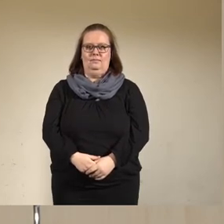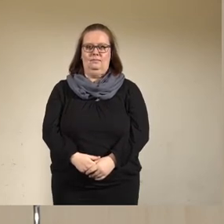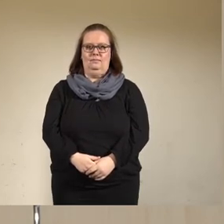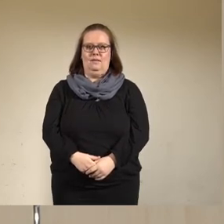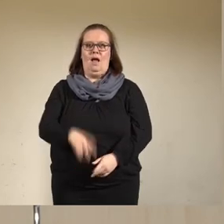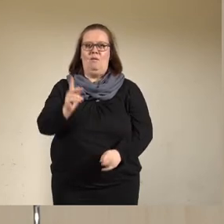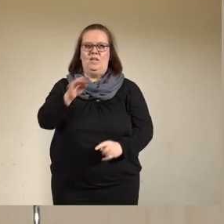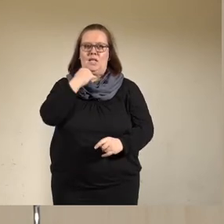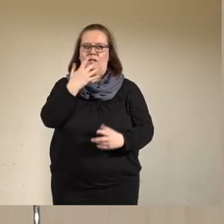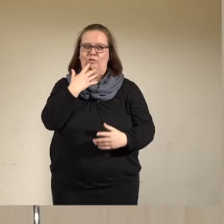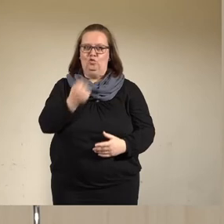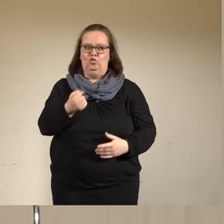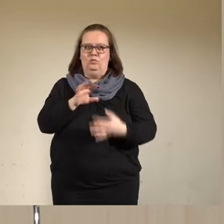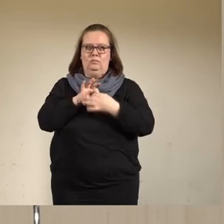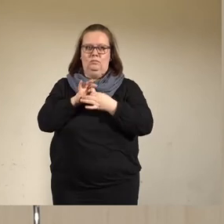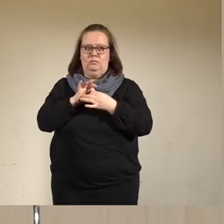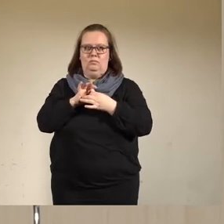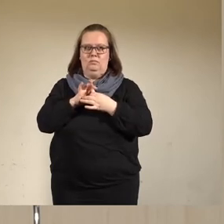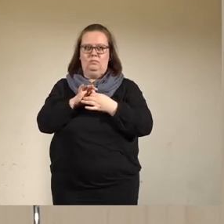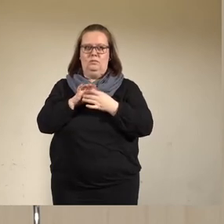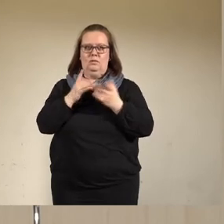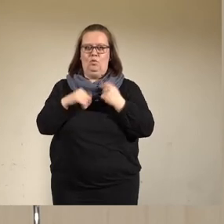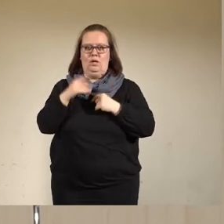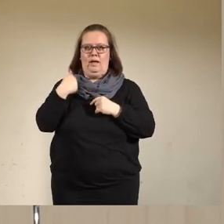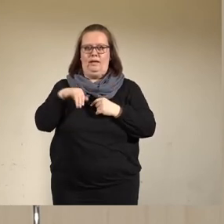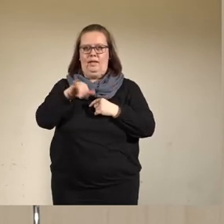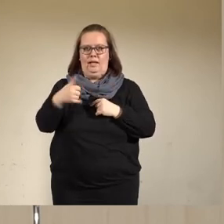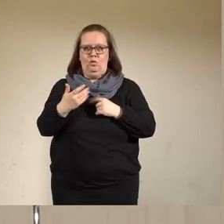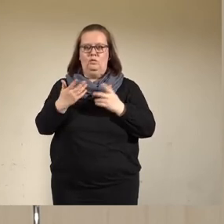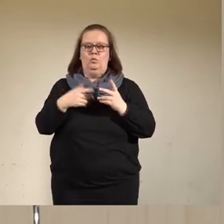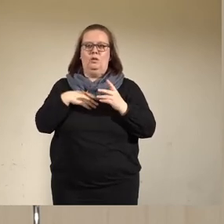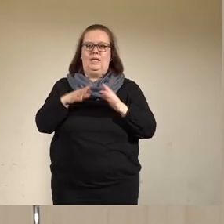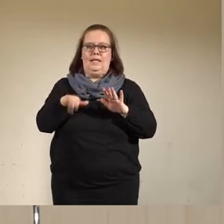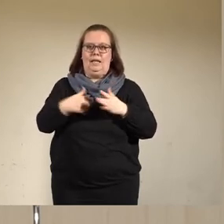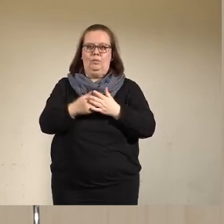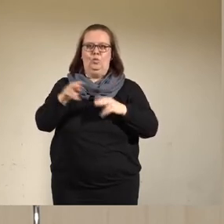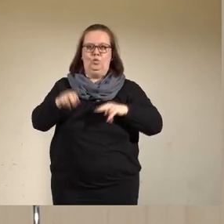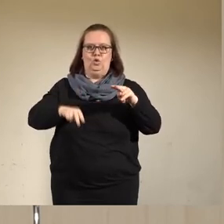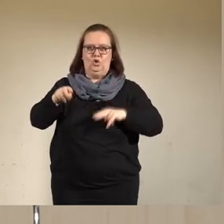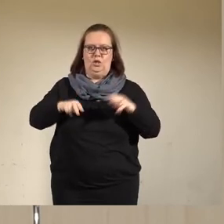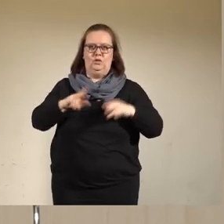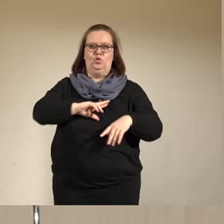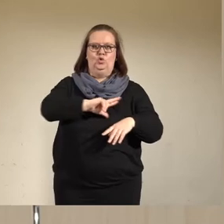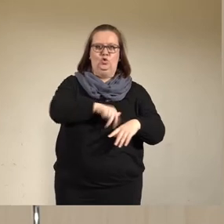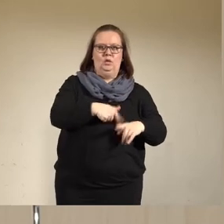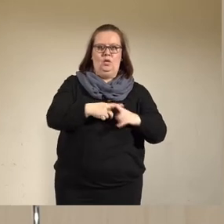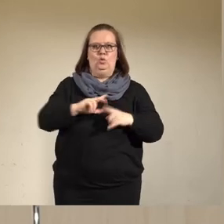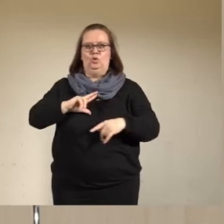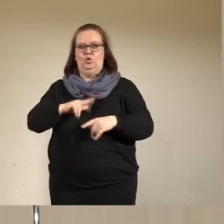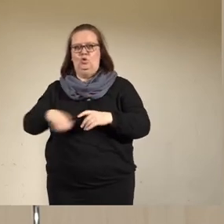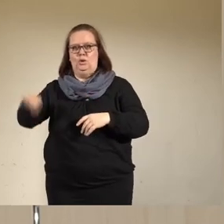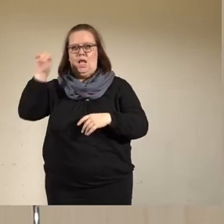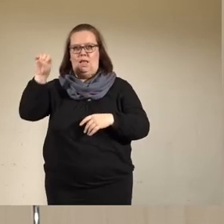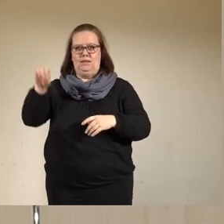Aber was ich eigentlich sagen wollte, bezog sich mehr so Richtung Café Jussiene. Und zwar, es gibt einen grundlegenden Unterschied zwischen sozial und